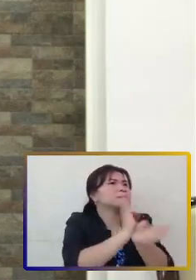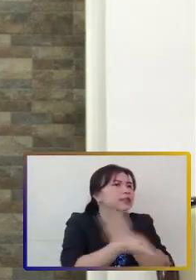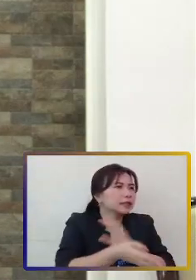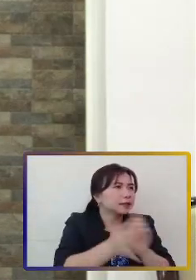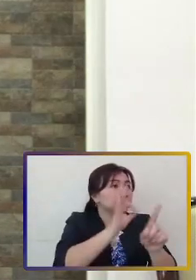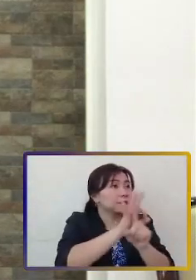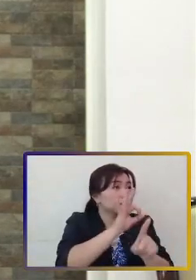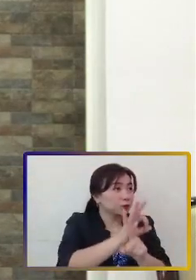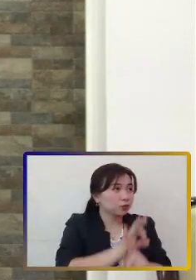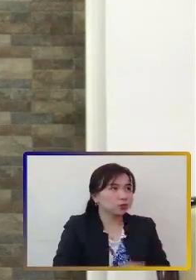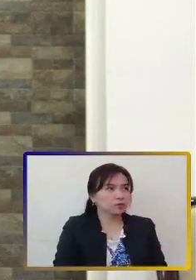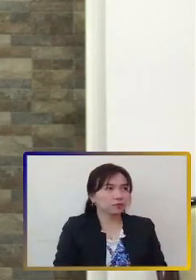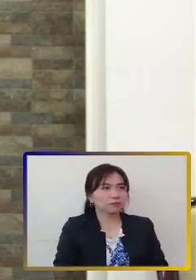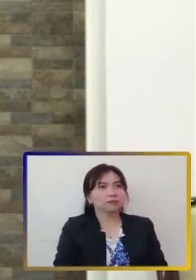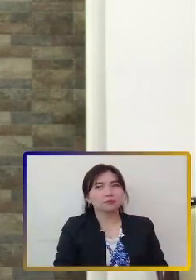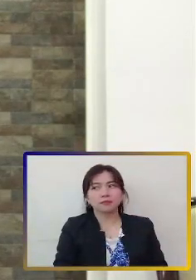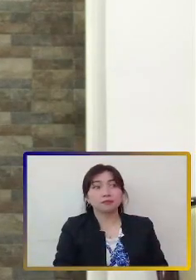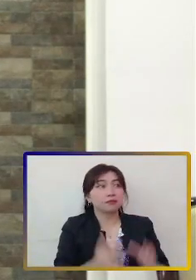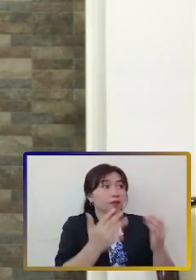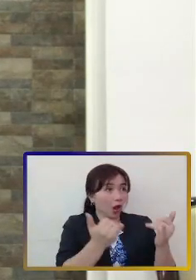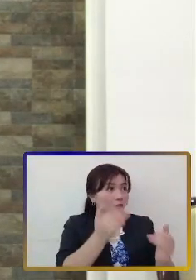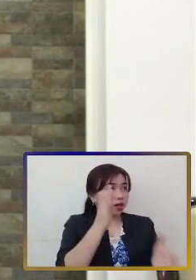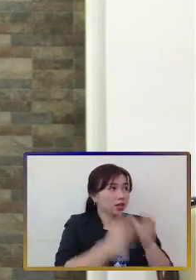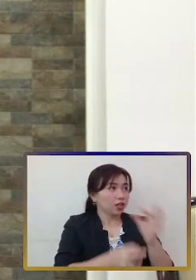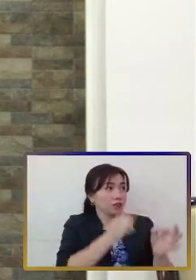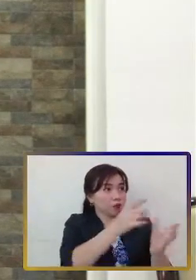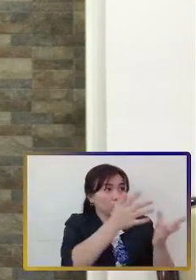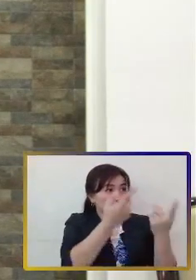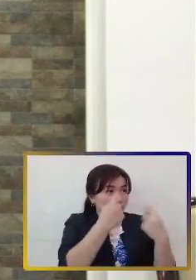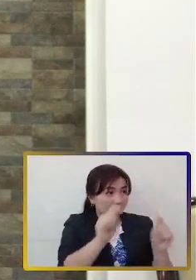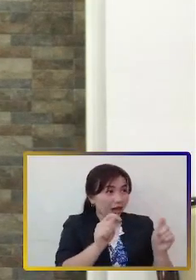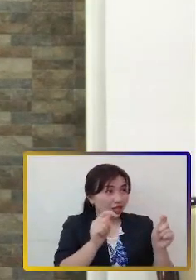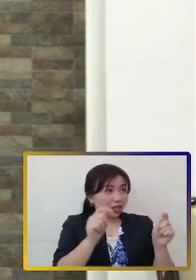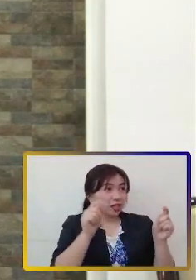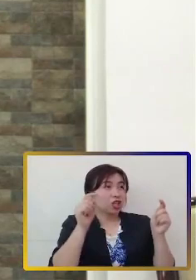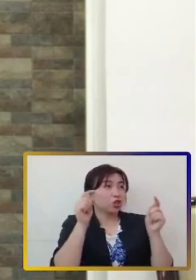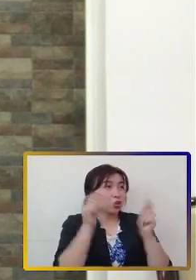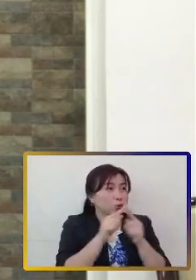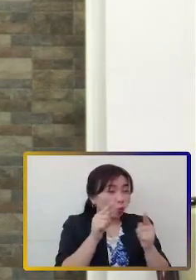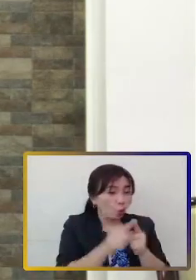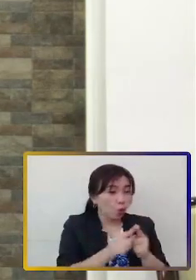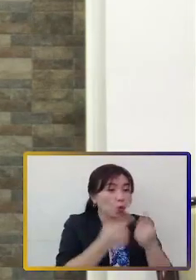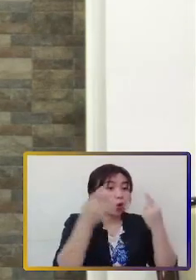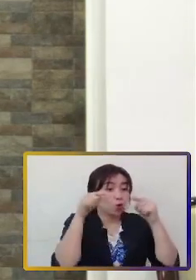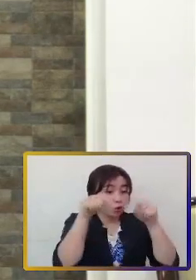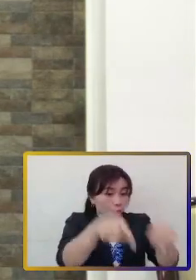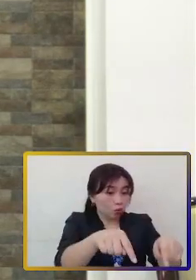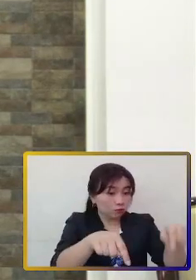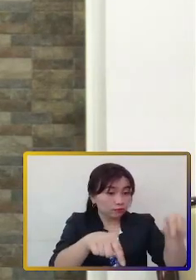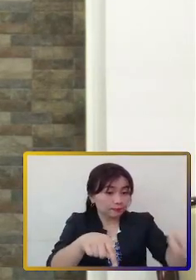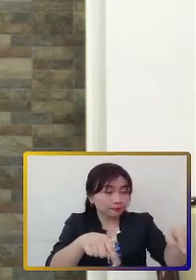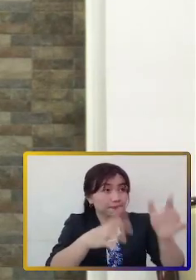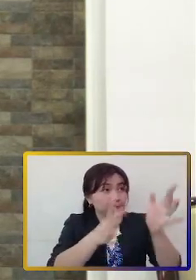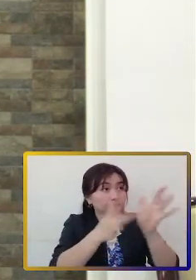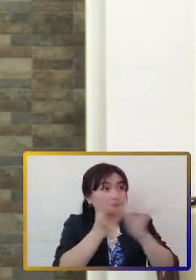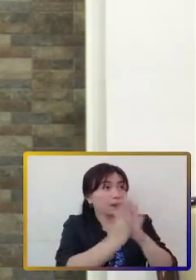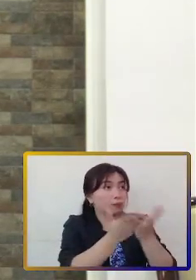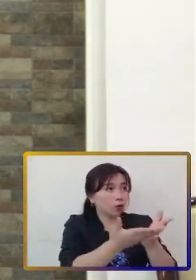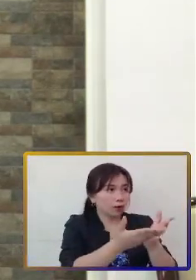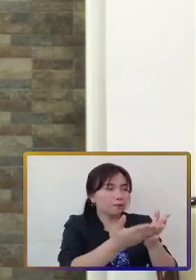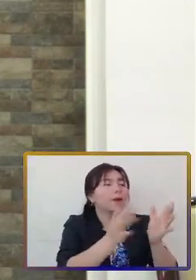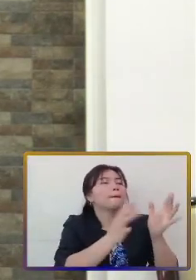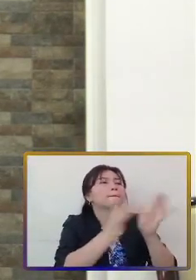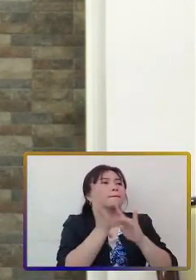pumunta ka pumunta ka k the truth ha hindi kay Our truth kay the truth pag pumunta ka kay the truth